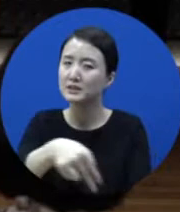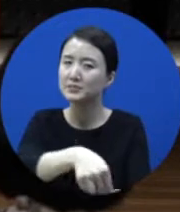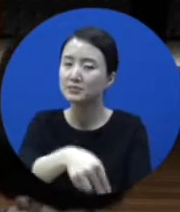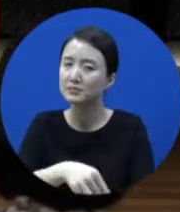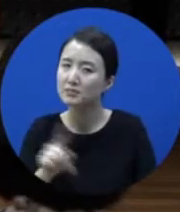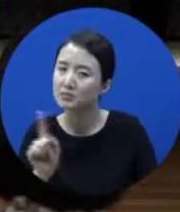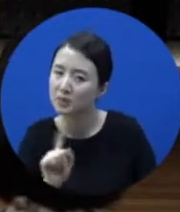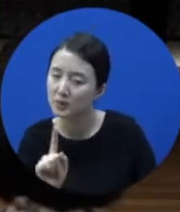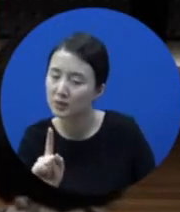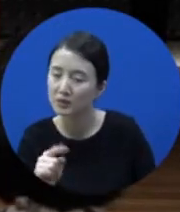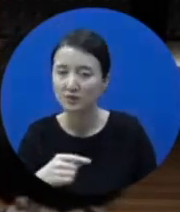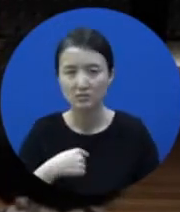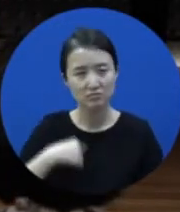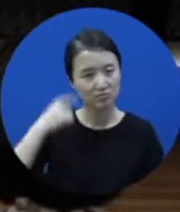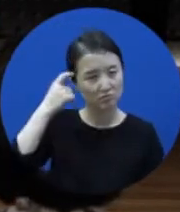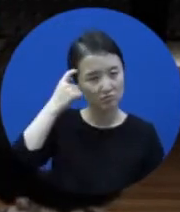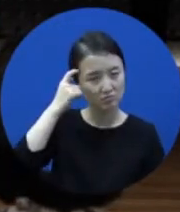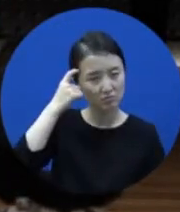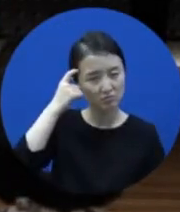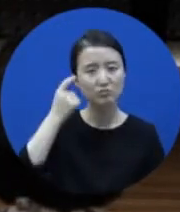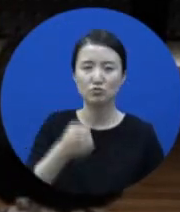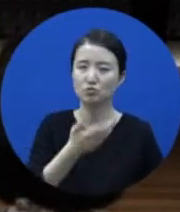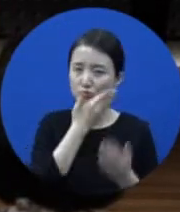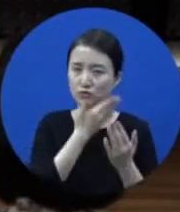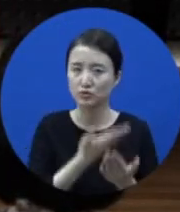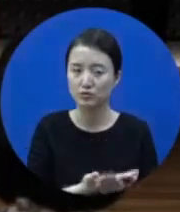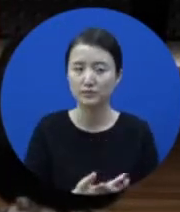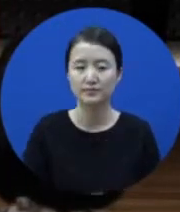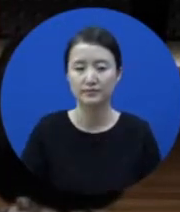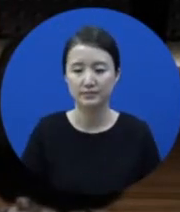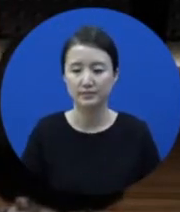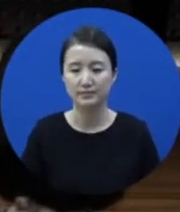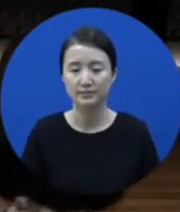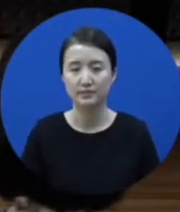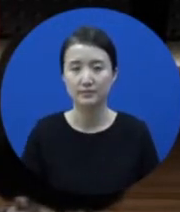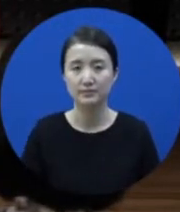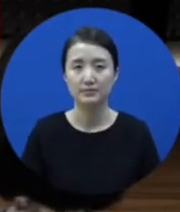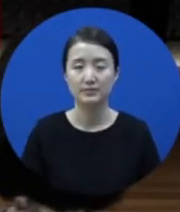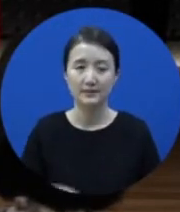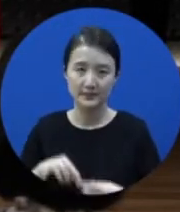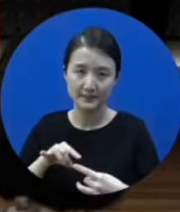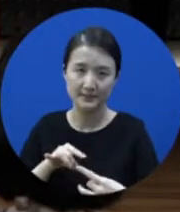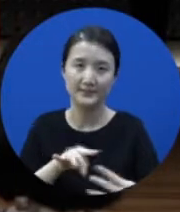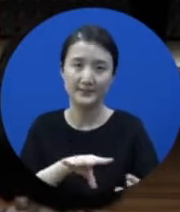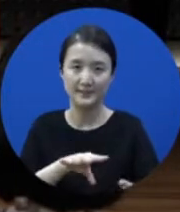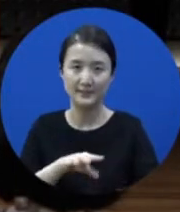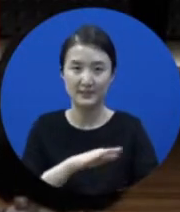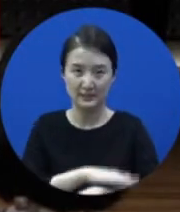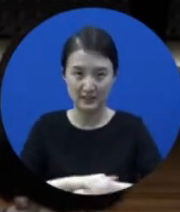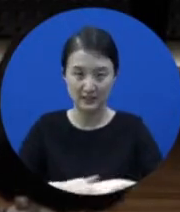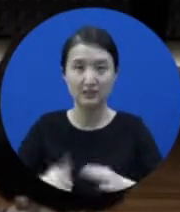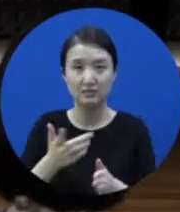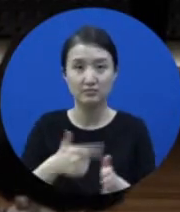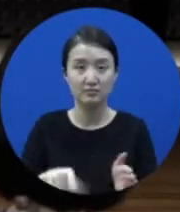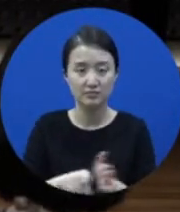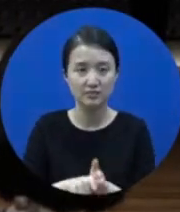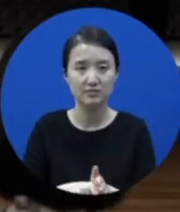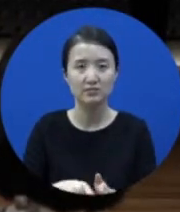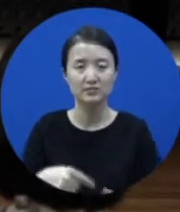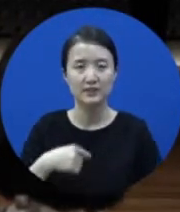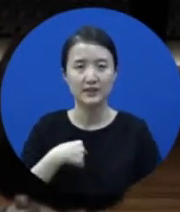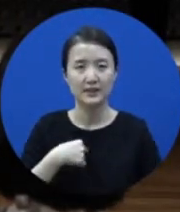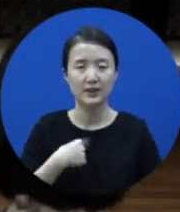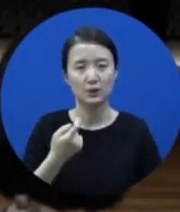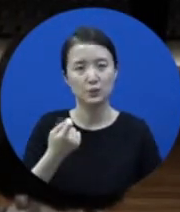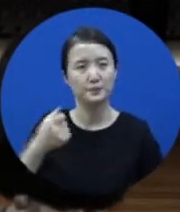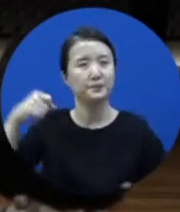필, 느끼게 하려면 자, 쇼를 해야 됩니다. 쇼. 네, 쇼를 해야 되는데 쇼를 하라고 막 이상한 춤을 추고 뭐